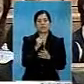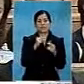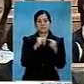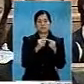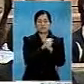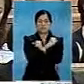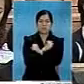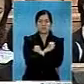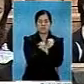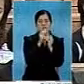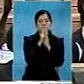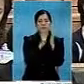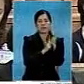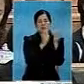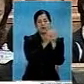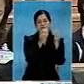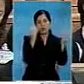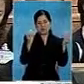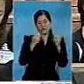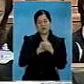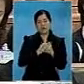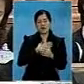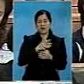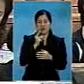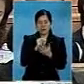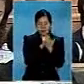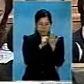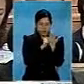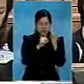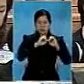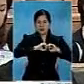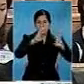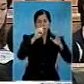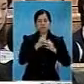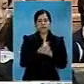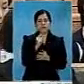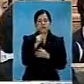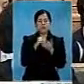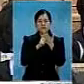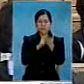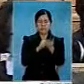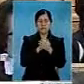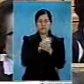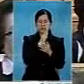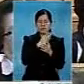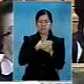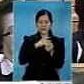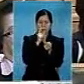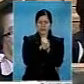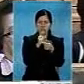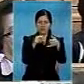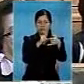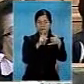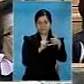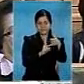นูญนะครับและเขียนให้ชัดว่าการยื่นคำร้องกรณีพบเห็นพฤติกรรม